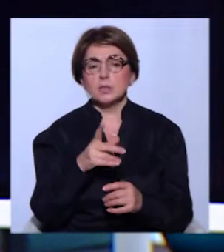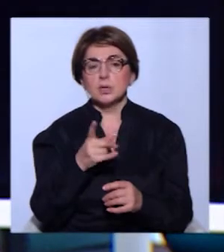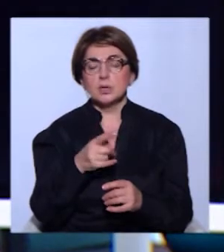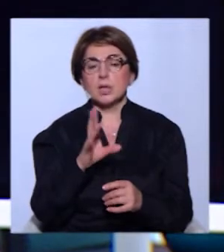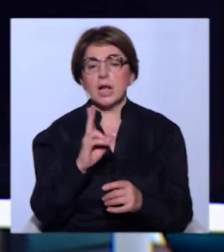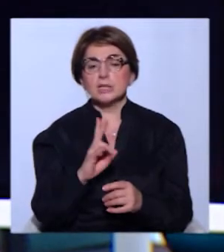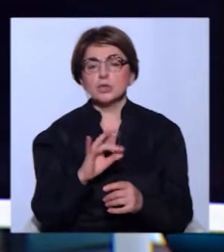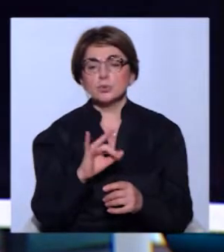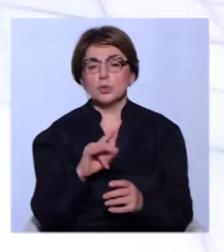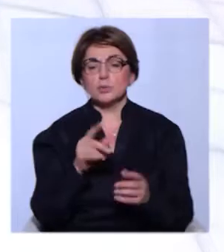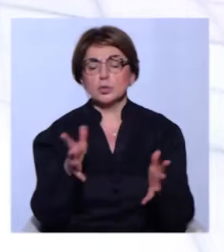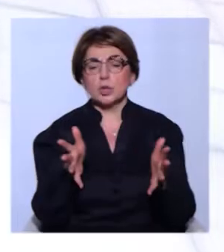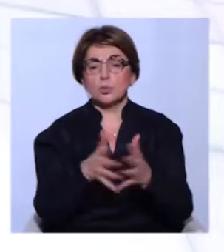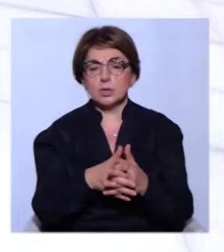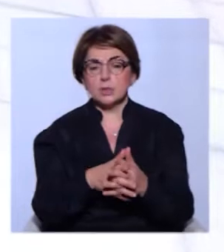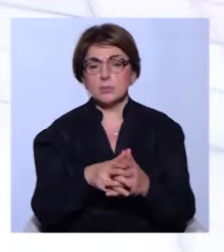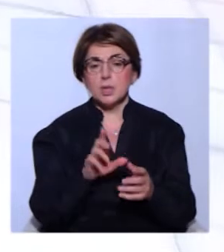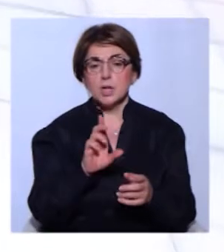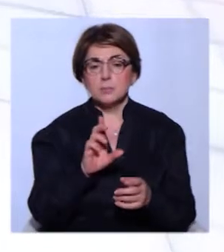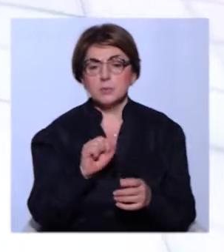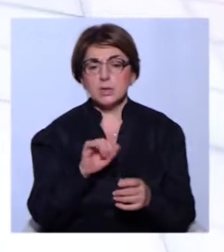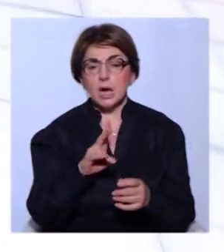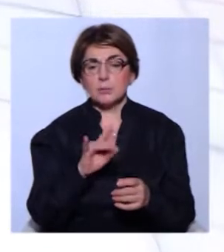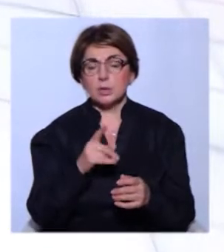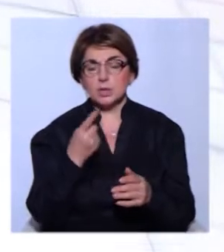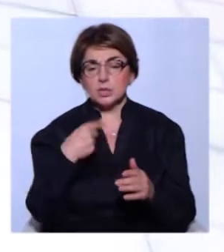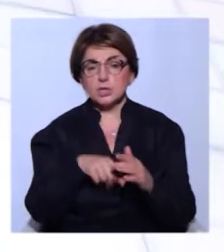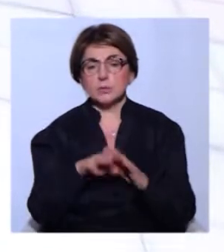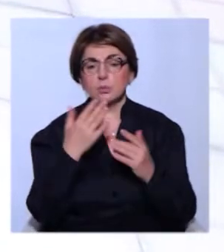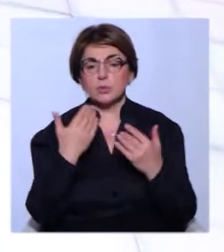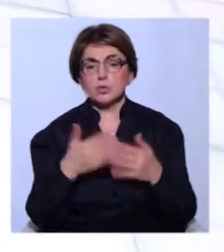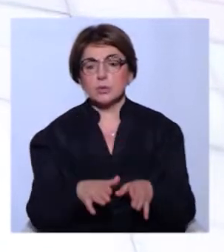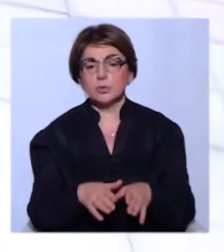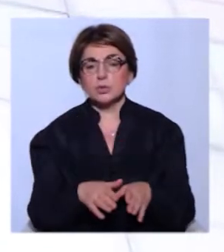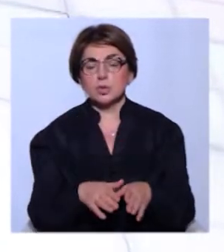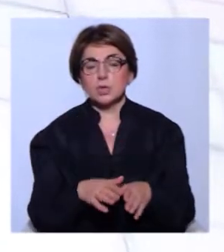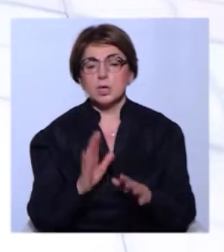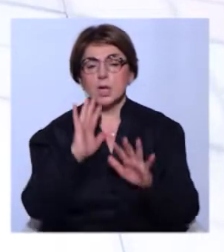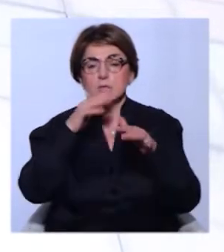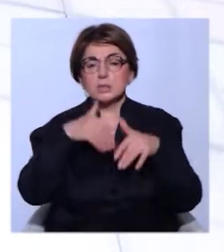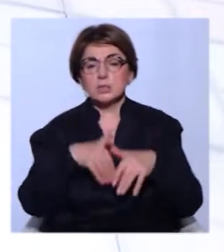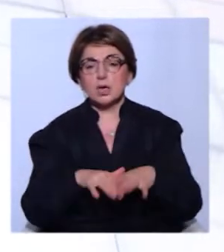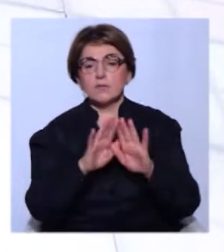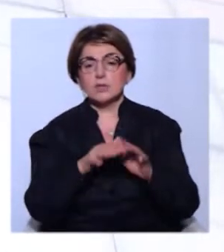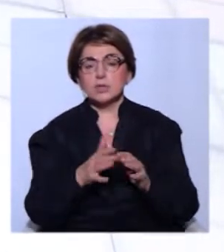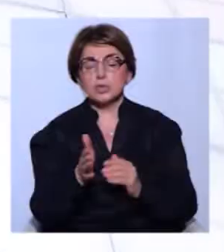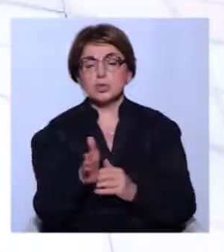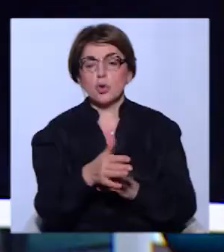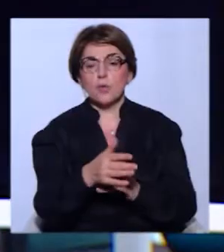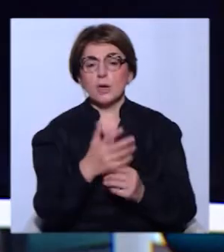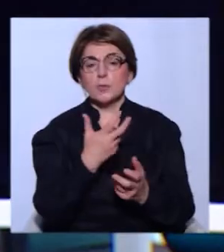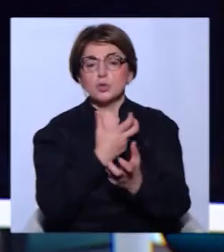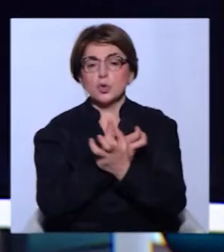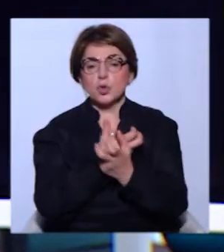როდესაც უერთდებიან და მიიღება კალციუმის ბიკარბონატი, ეს შედის შემდგომში უკვე ზღვის ცხოველების